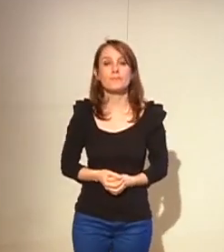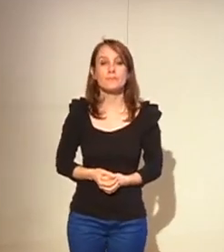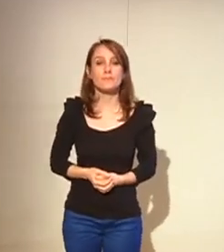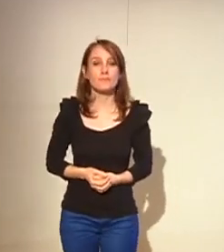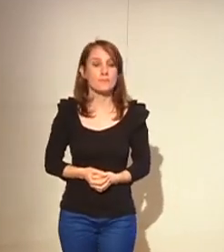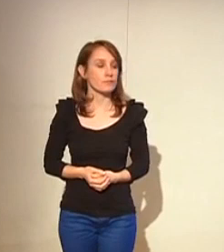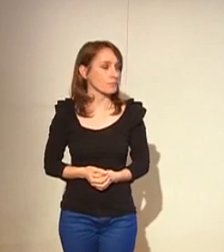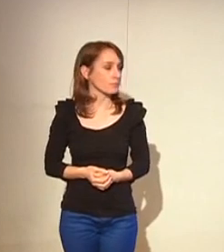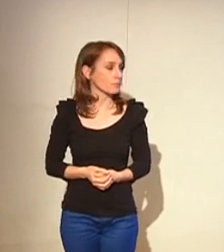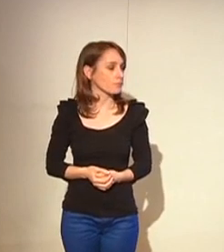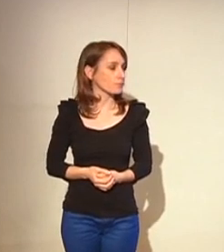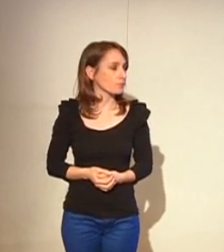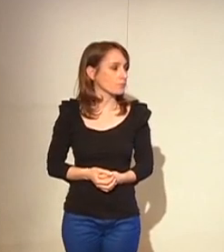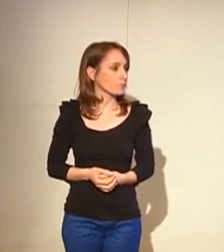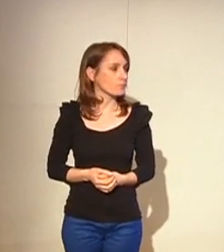7